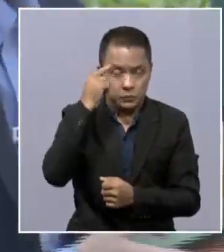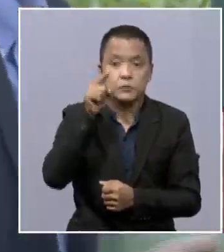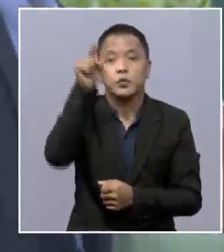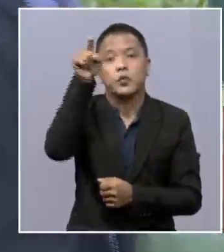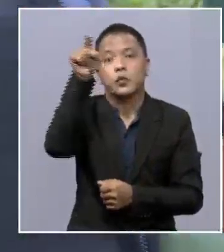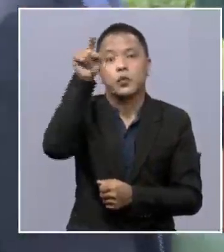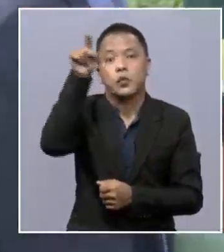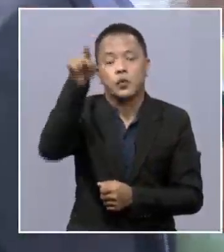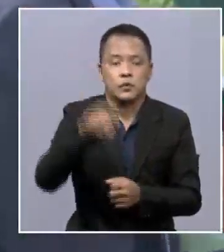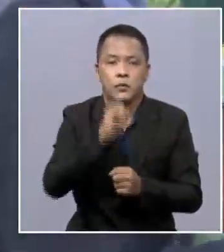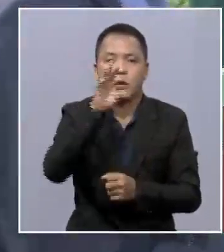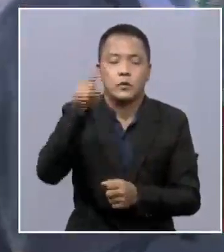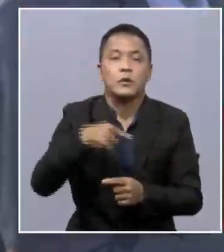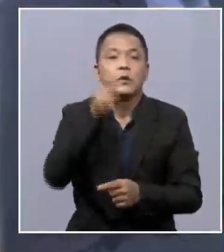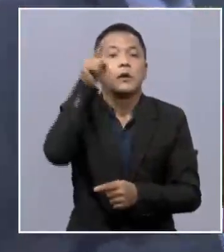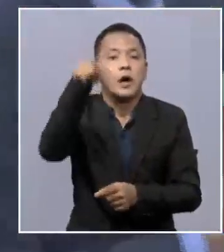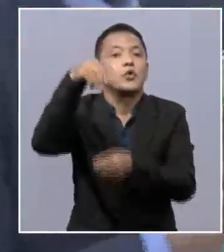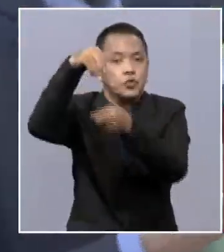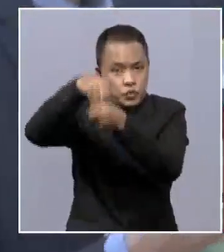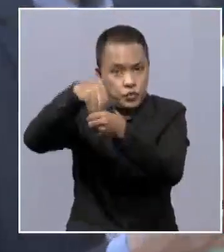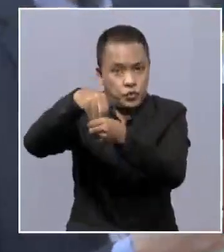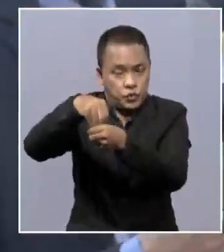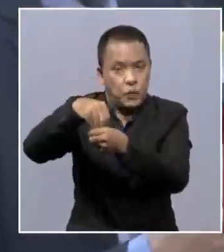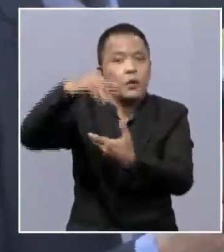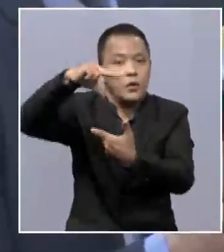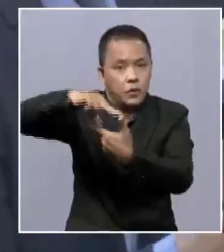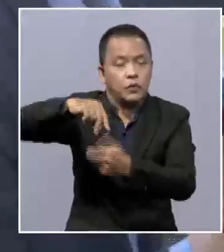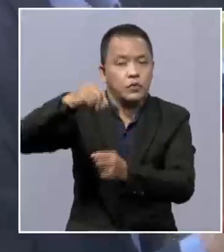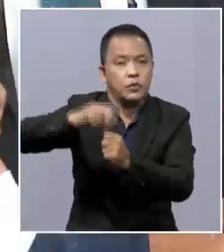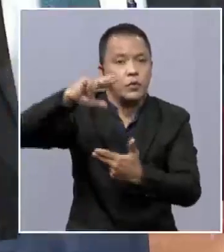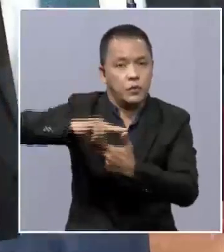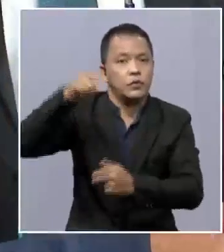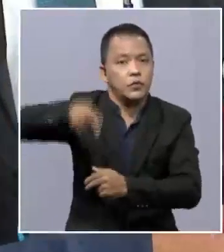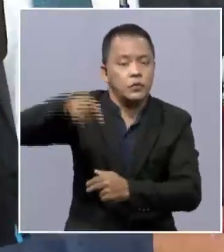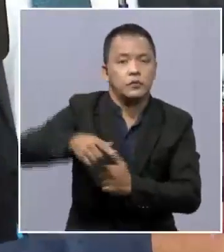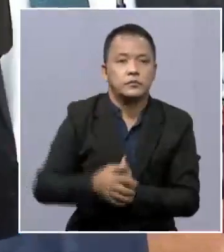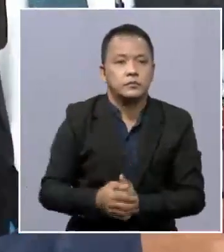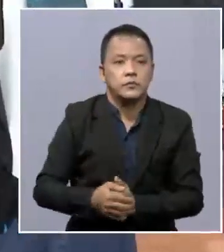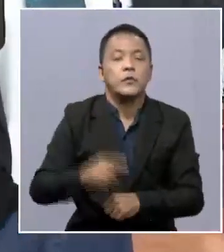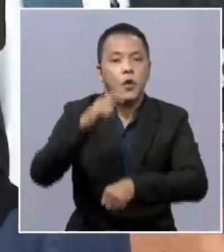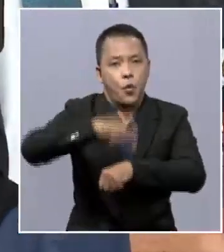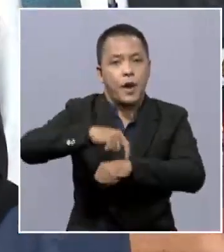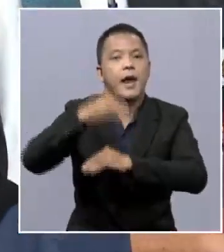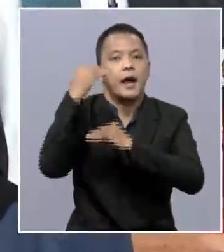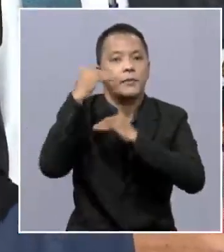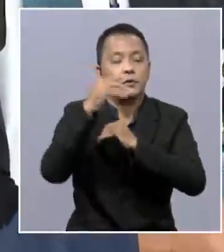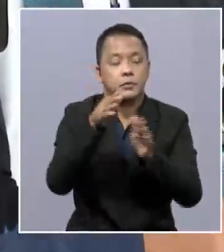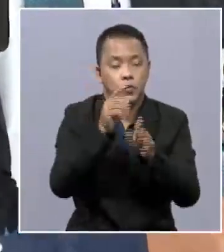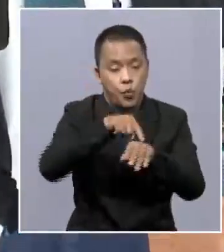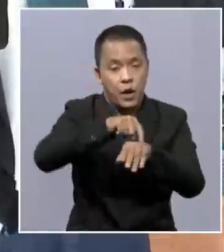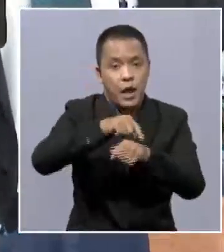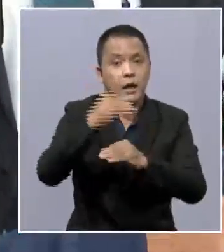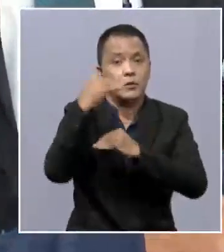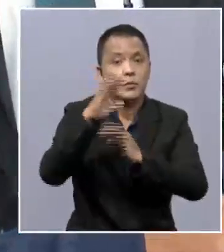อีกกลุ่มนึงคุณผู้ชมคะที่มีกระแสข่าวว่าจะย้ายไปอยู่พรรคเพื่อไทยนะก็คือกลุ่มสามมิตรนะคะที่แกนนำอย่างคุณสมศักดิ์คุณสุริย